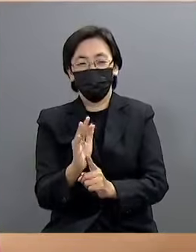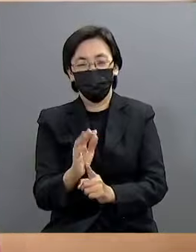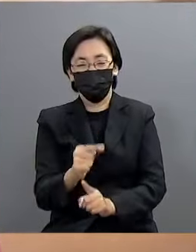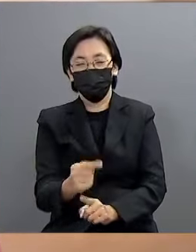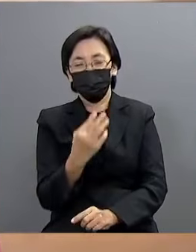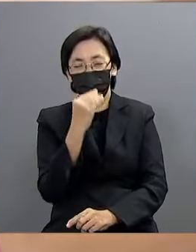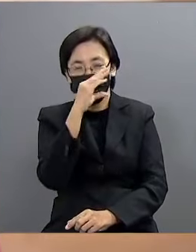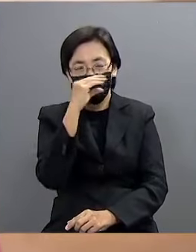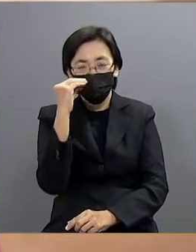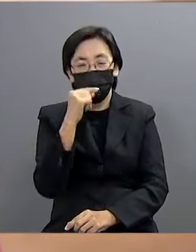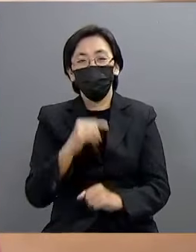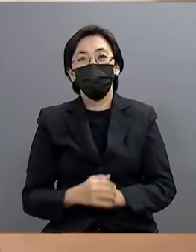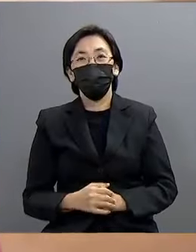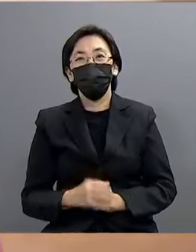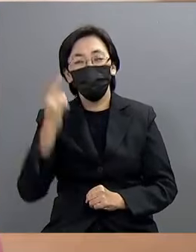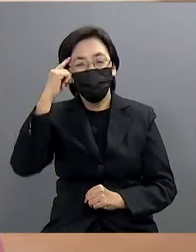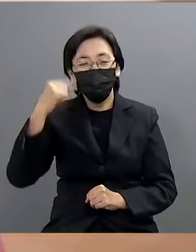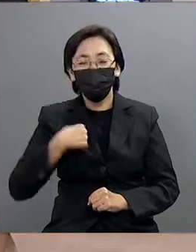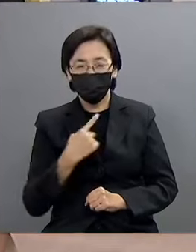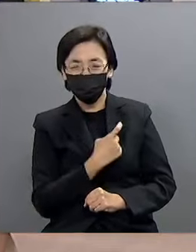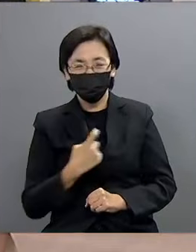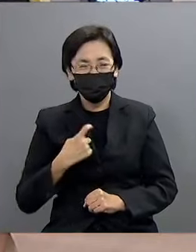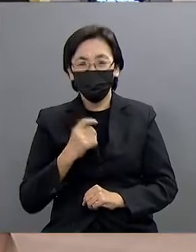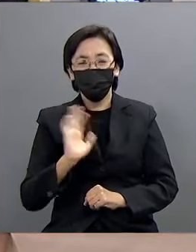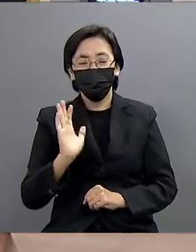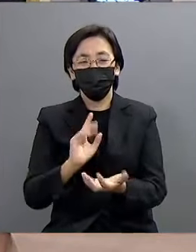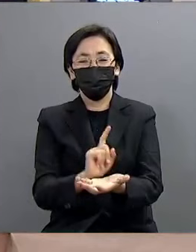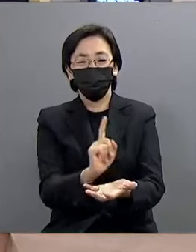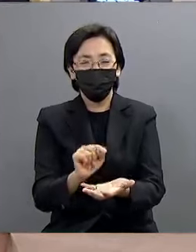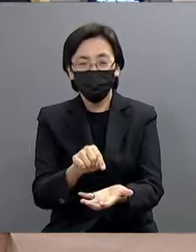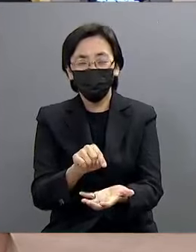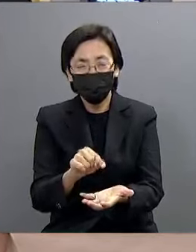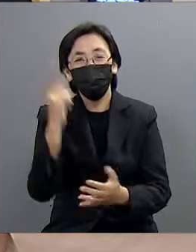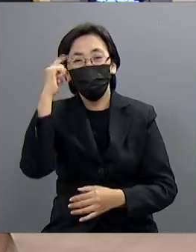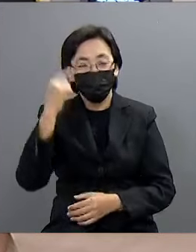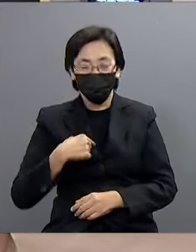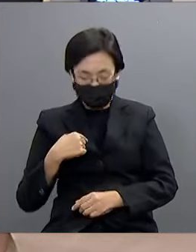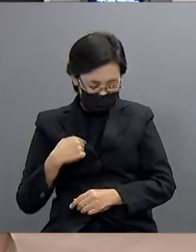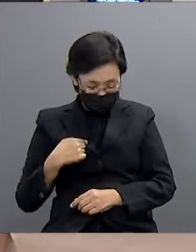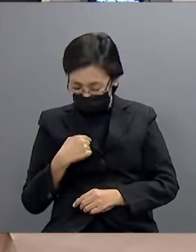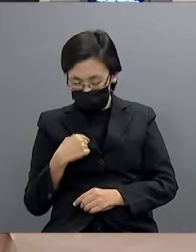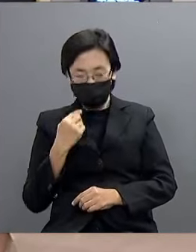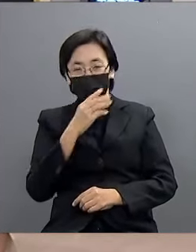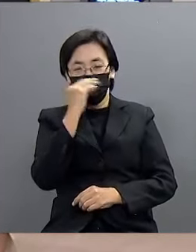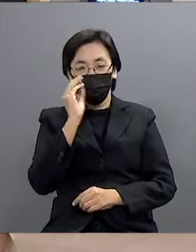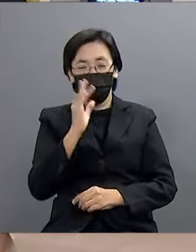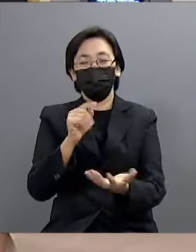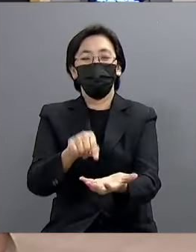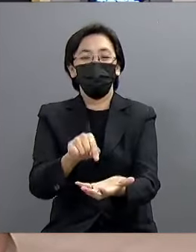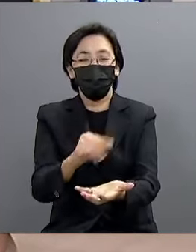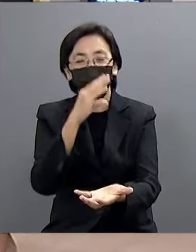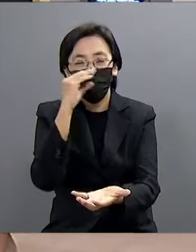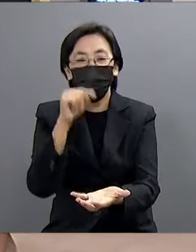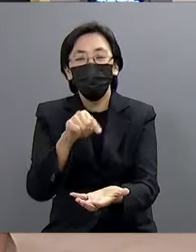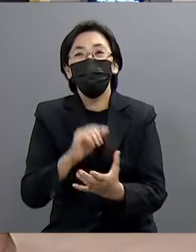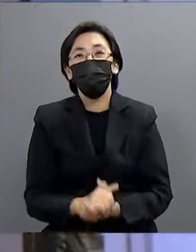แรกคิดว่าเป็นกลิ่นตัวของเราเอง อ๋อเหรอจ๊ะ เพราะเราเป็นคนดูแลสุขภาพกลิ่นเราเลยหอมเหมือนเทหรือเปล่าอันนี้มันอาจจะต้องไม่มีอะไรที่ง่ายแหละบอกคุณผู้ชมหน่อยได้